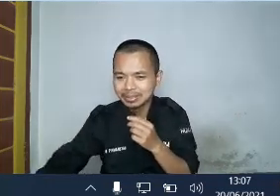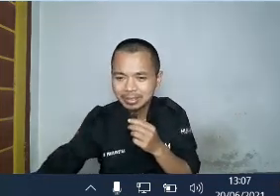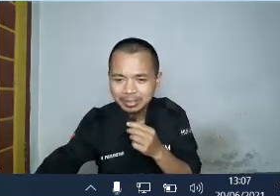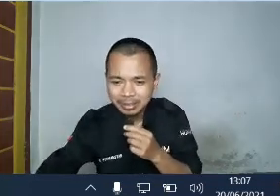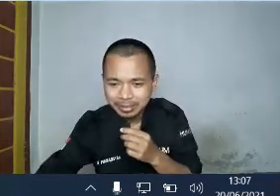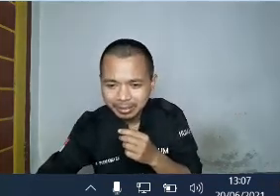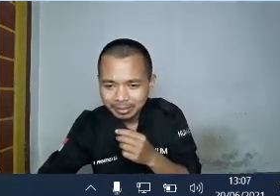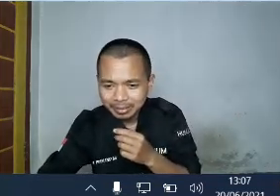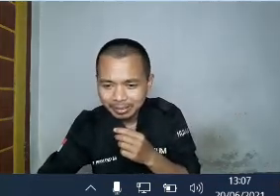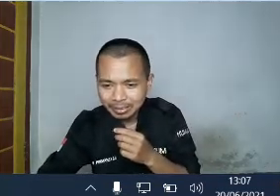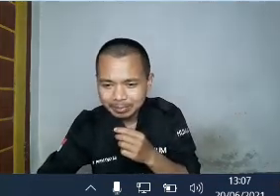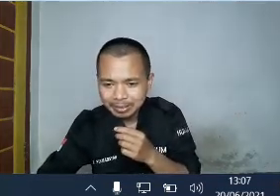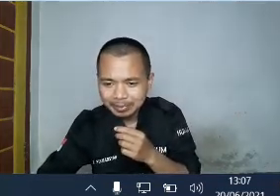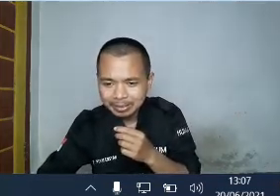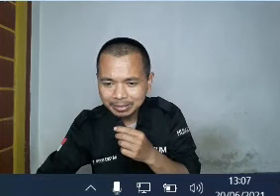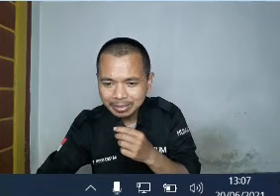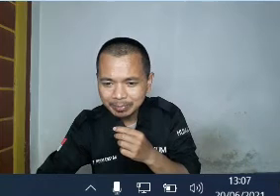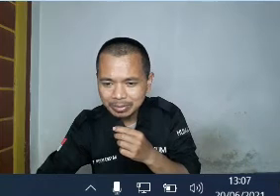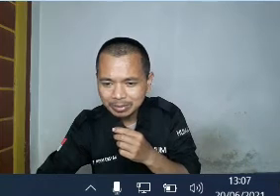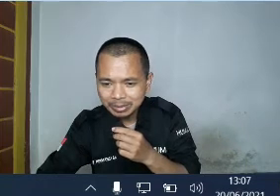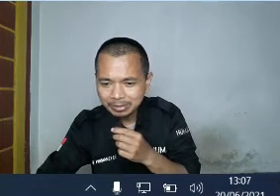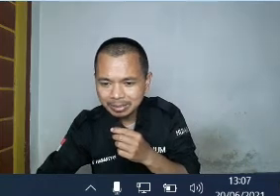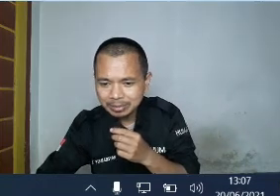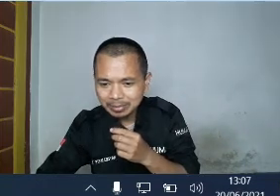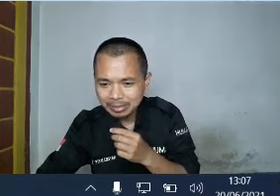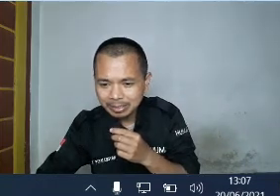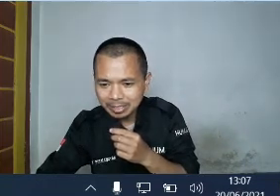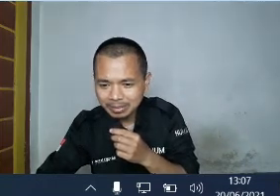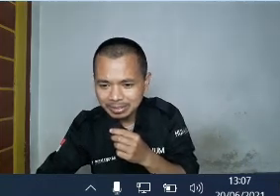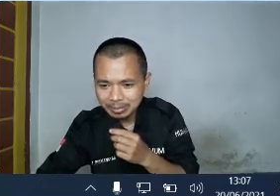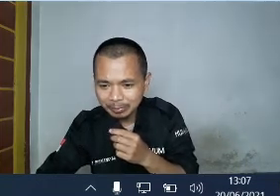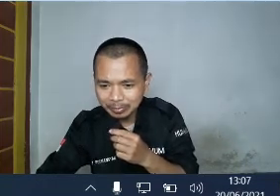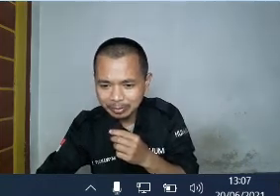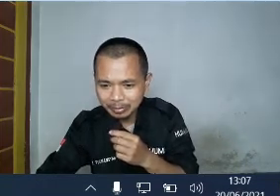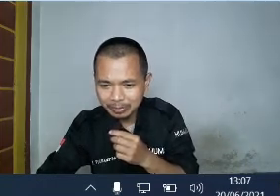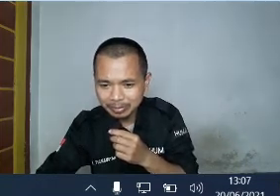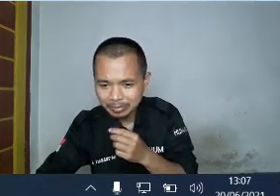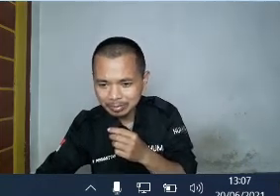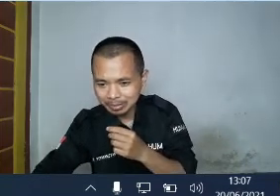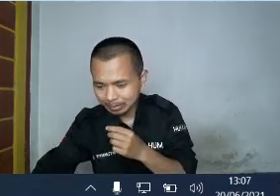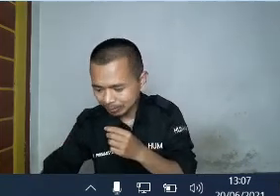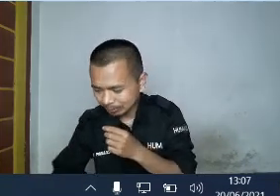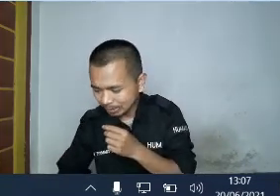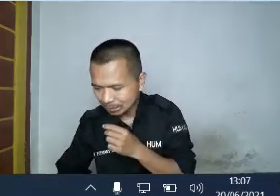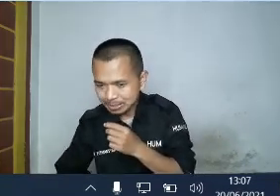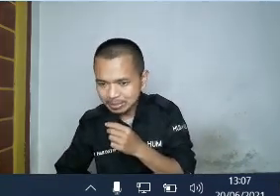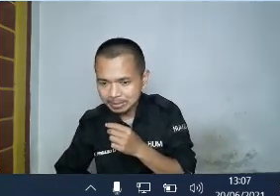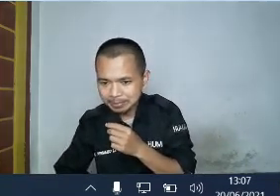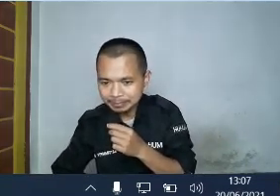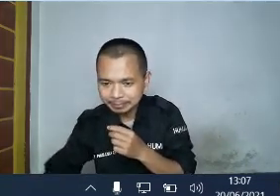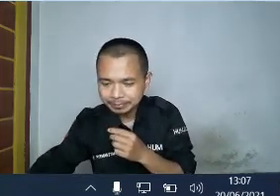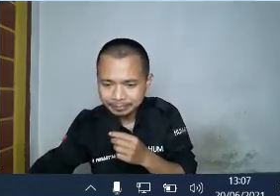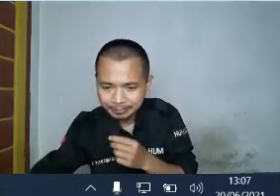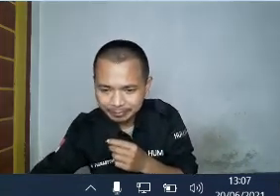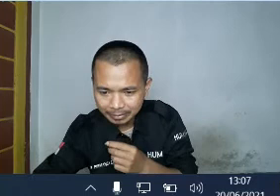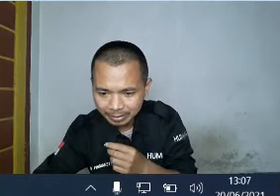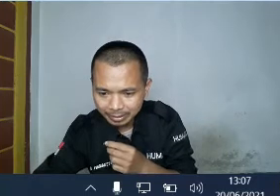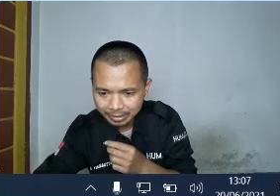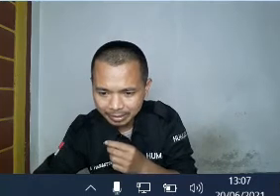tidak disimpan ini alamat email kita password kita kemudian ini harus jawab 7 + 7 = 14